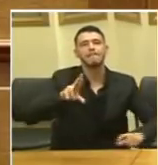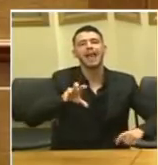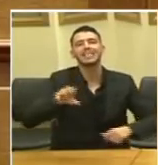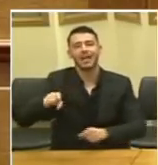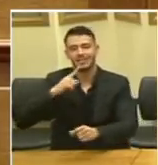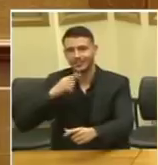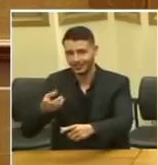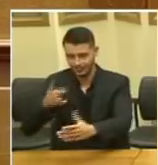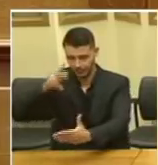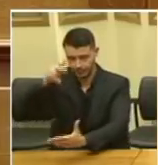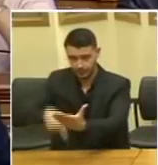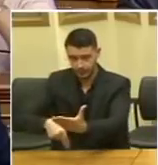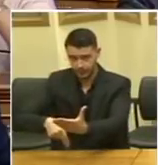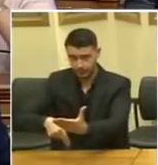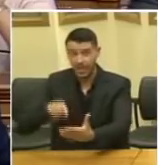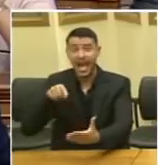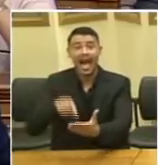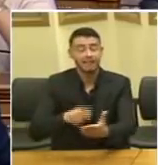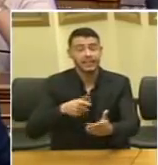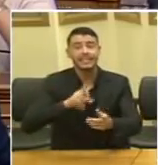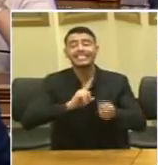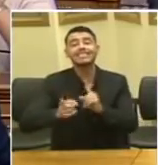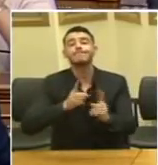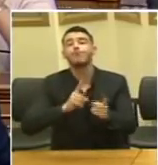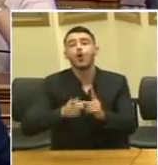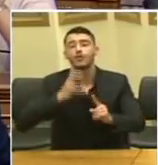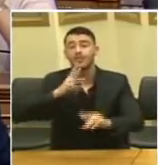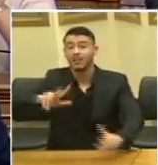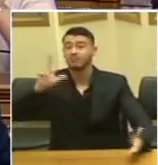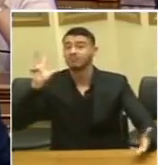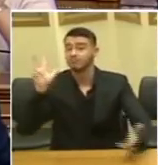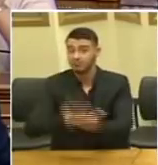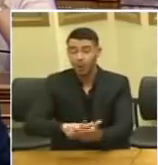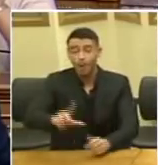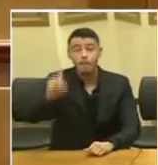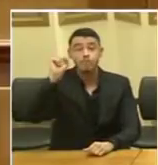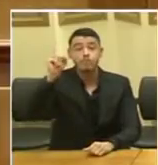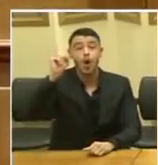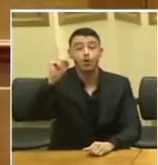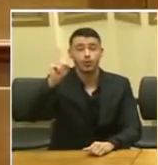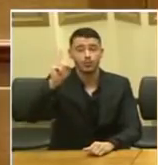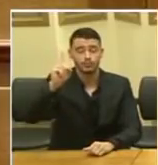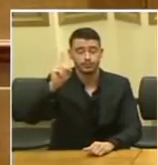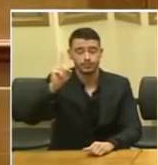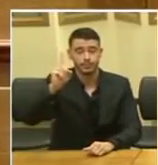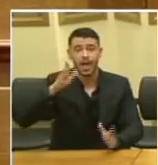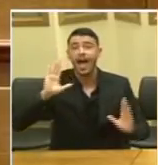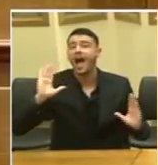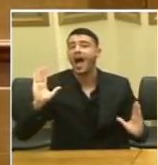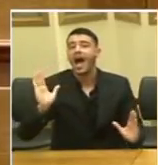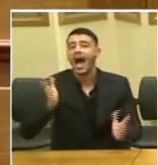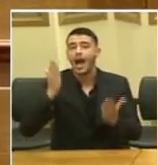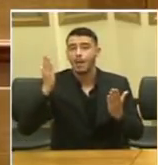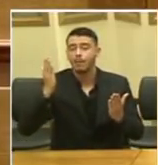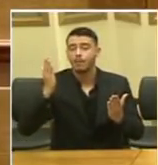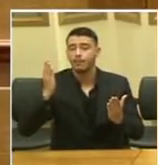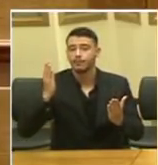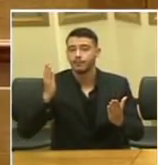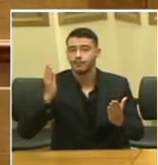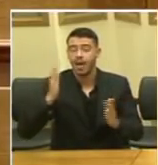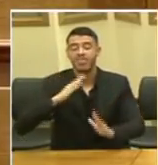η οποία θα τεθεί σε ισχύ μόνο και εφόσον θα περάσει μια ολόκληρη